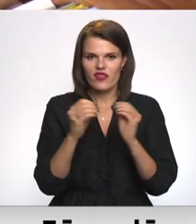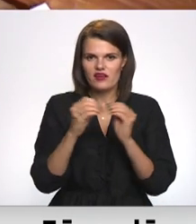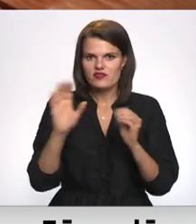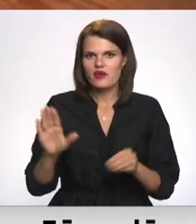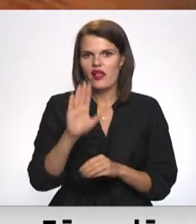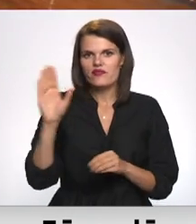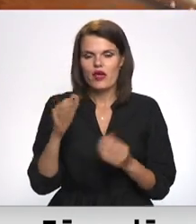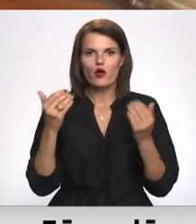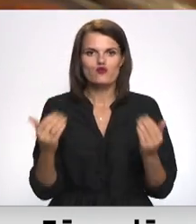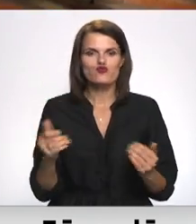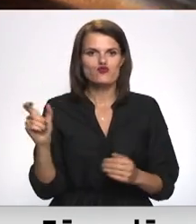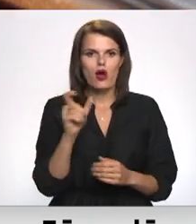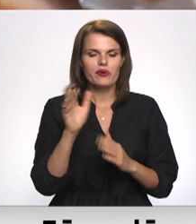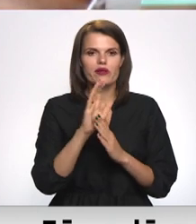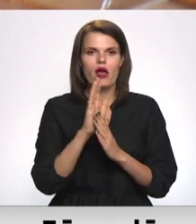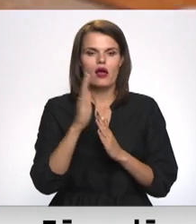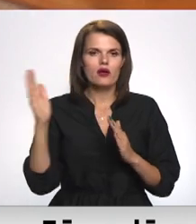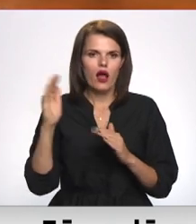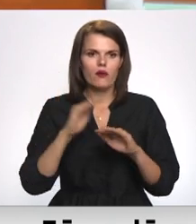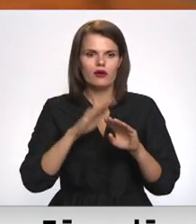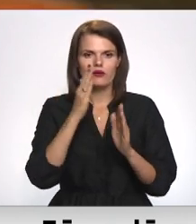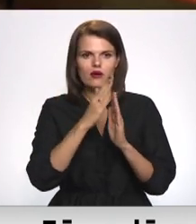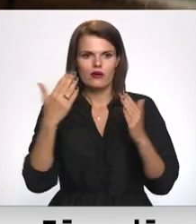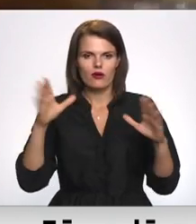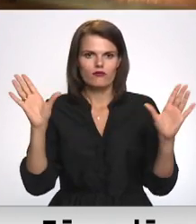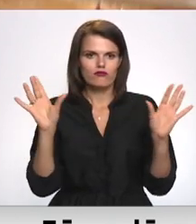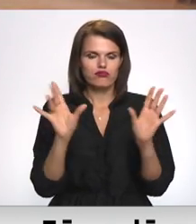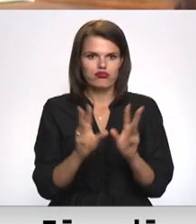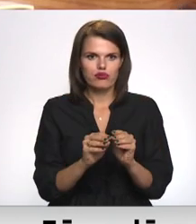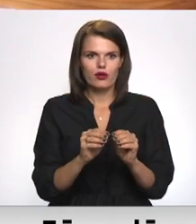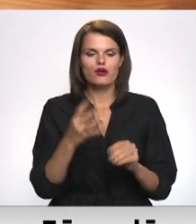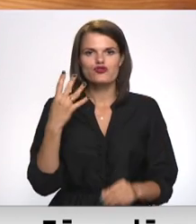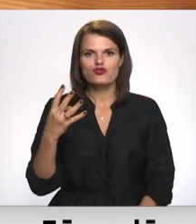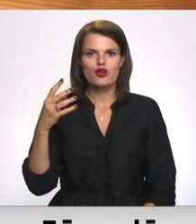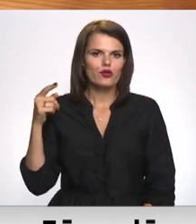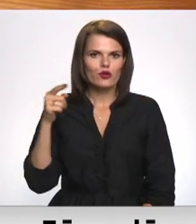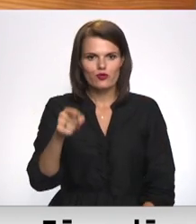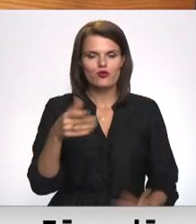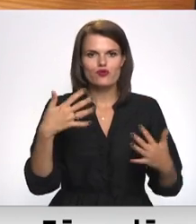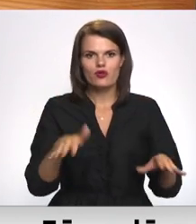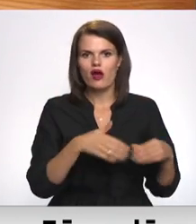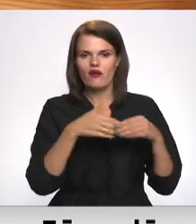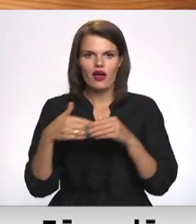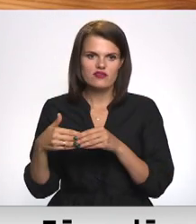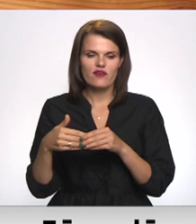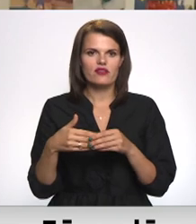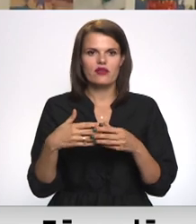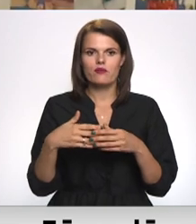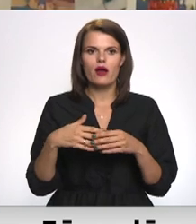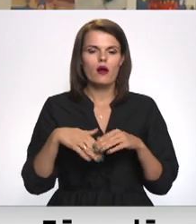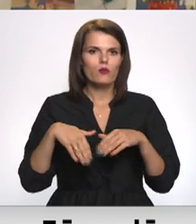Jau šobrīd bibliotēkas grāmatu krājums esot krietni saruts. 4000 jau ir aizgājuši, jau vispār